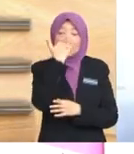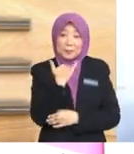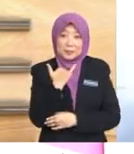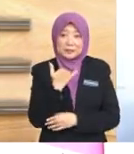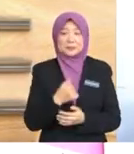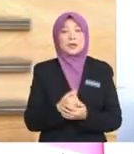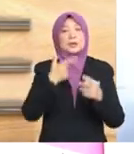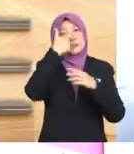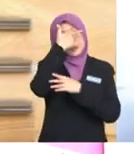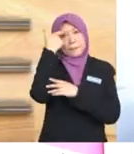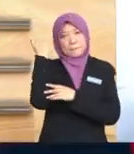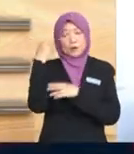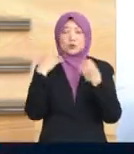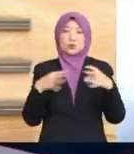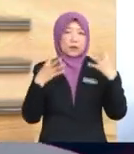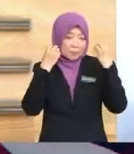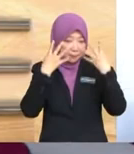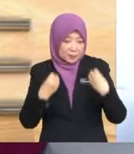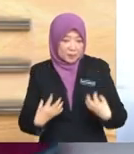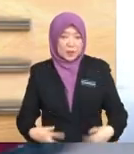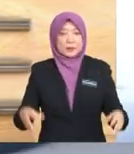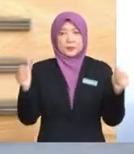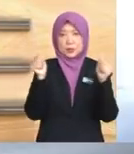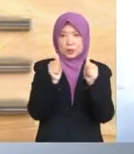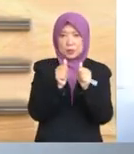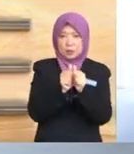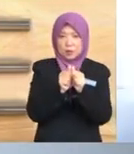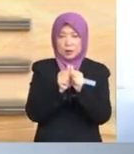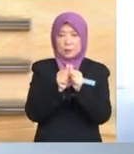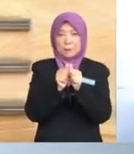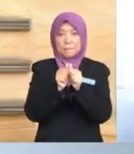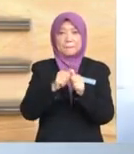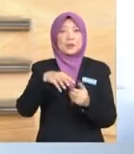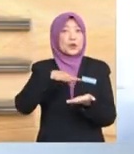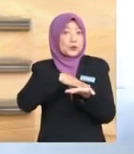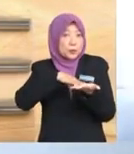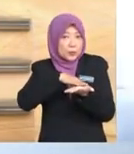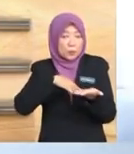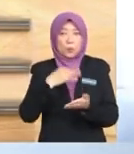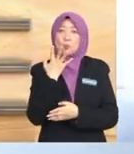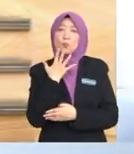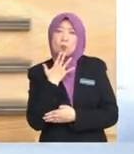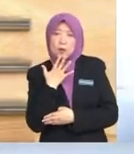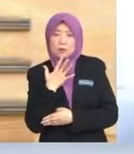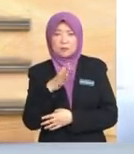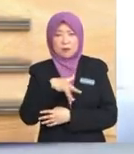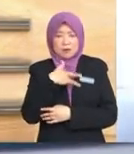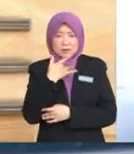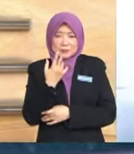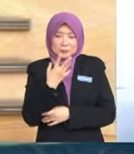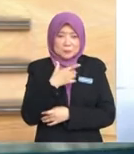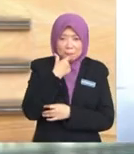Cantik sebab dia ni dihias dengan icing, ada warna. Dan bila kita tengok, kita pun rasa tertarik nak